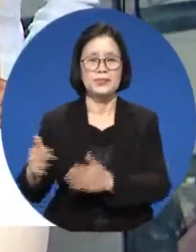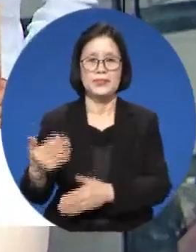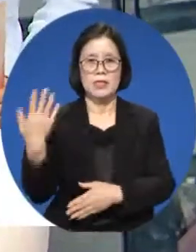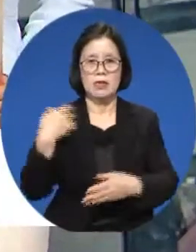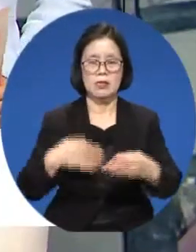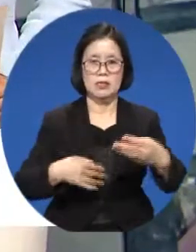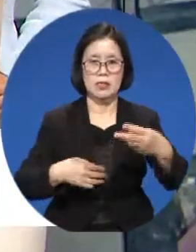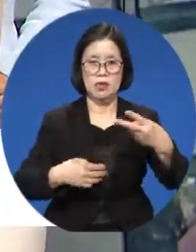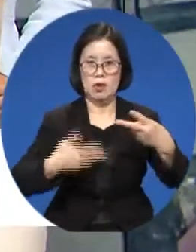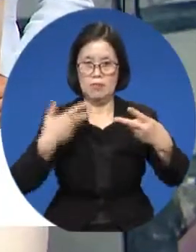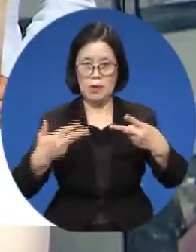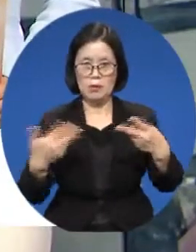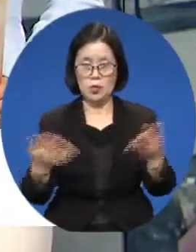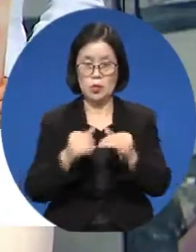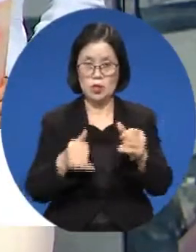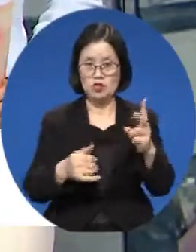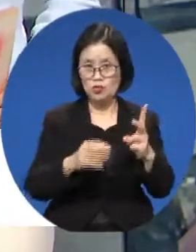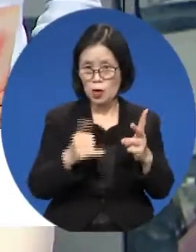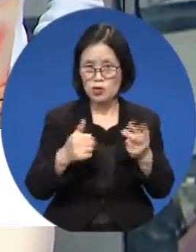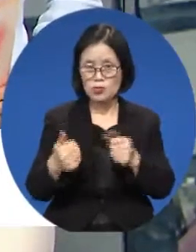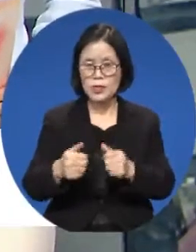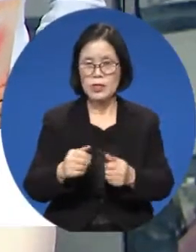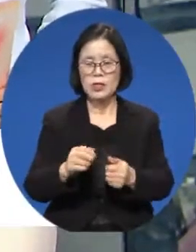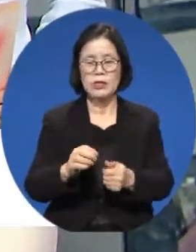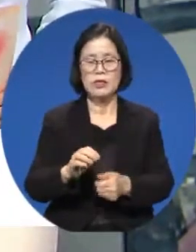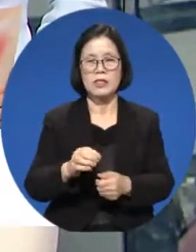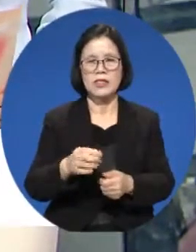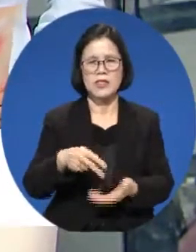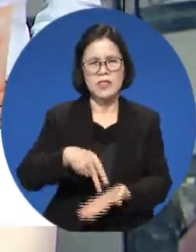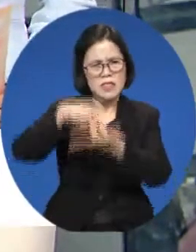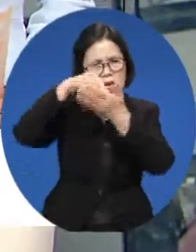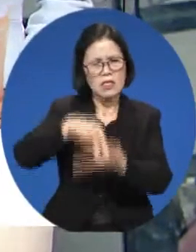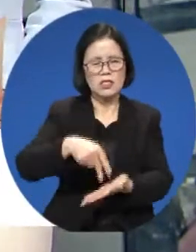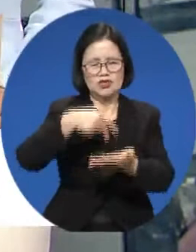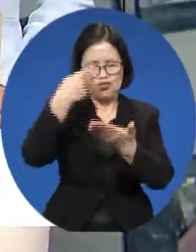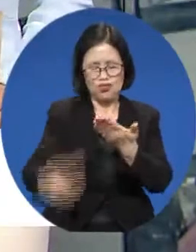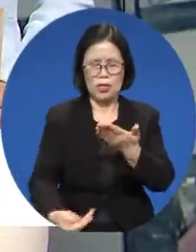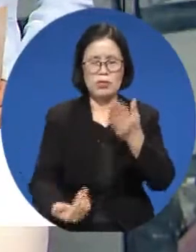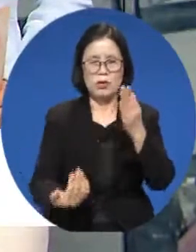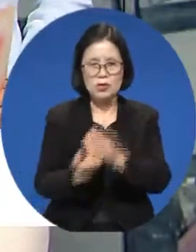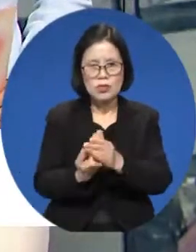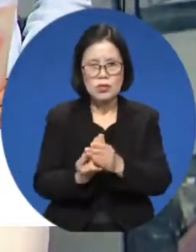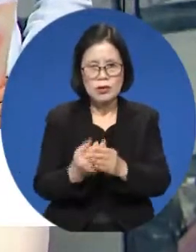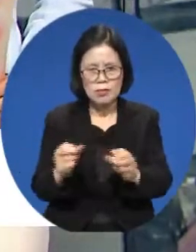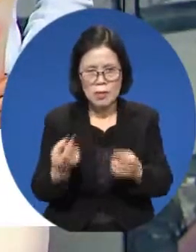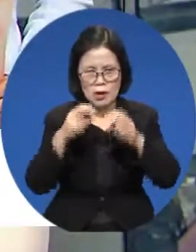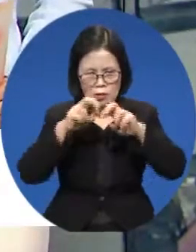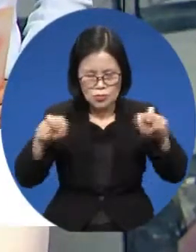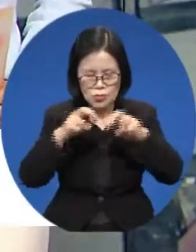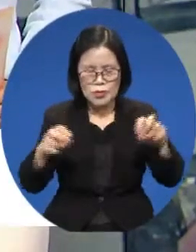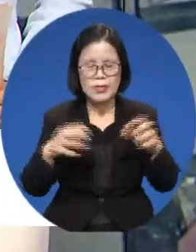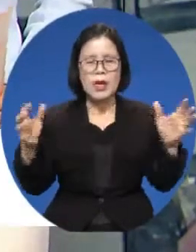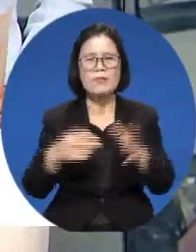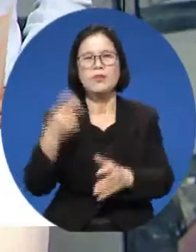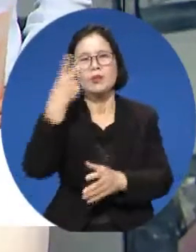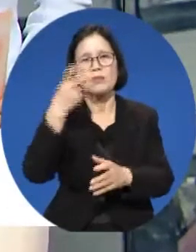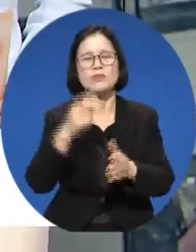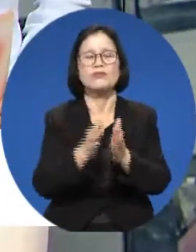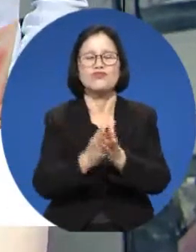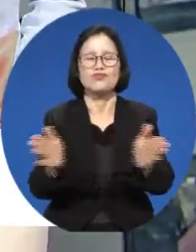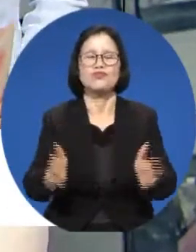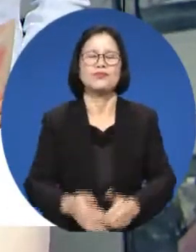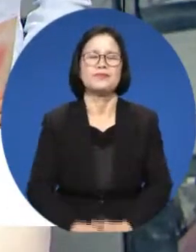지난 8일 노동자 2명이 숨진 경기도 판교 승강기 추락사고 현장에서도 원인 규명을 위한 합동 감식이